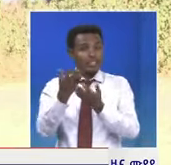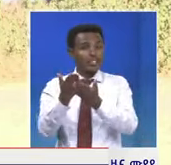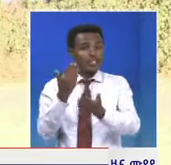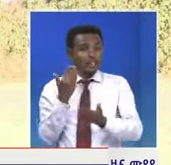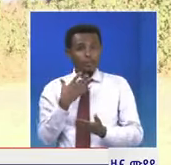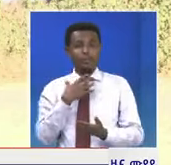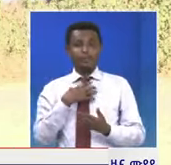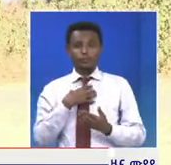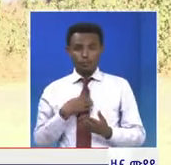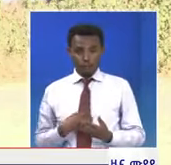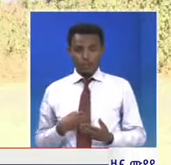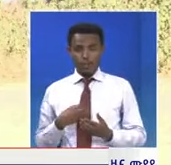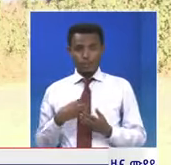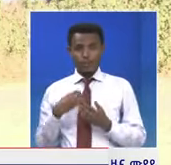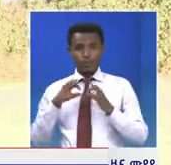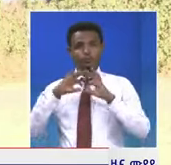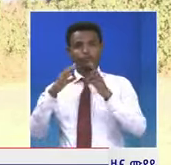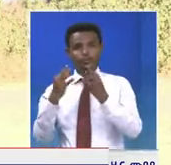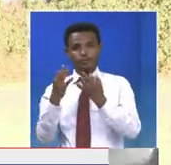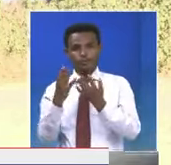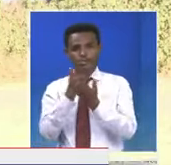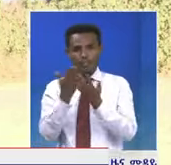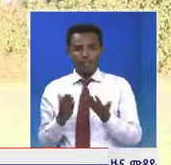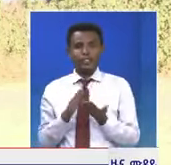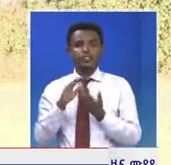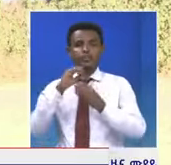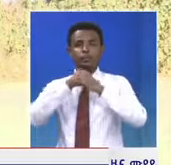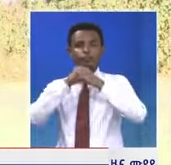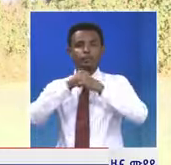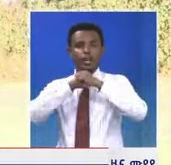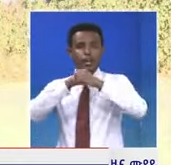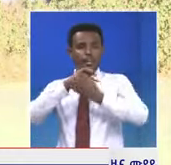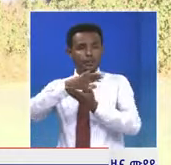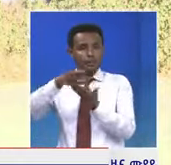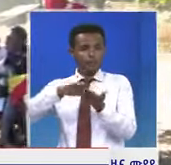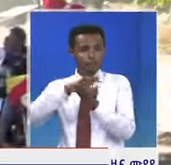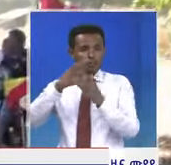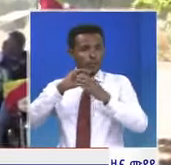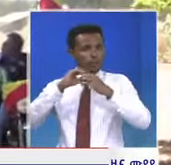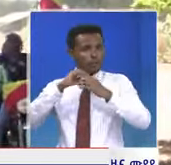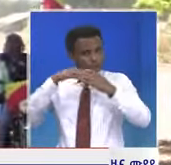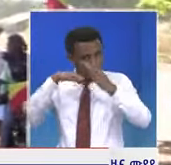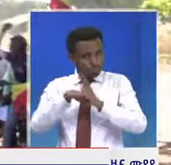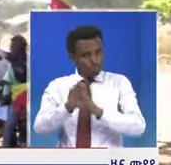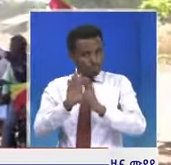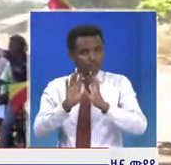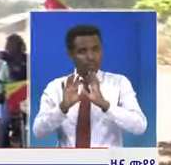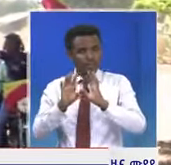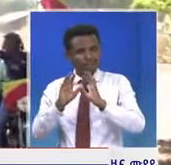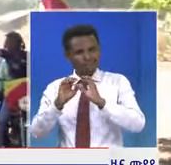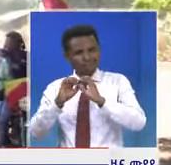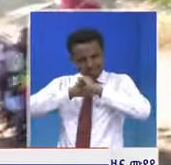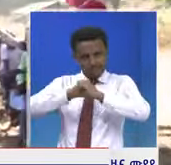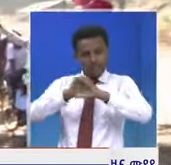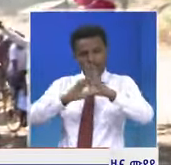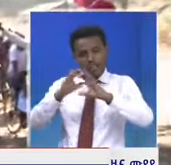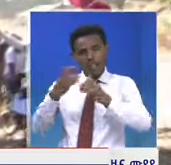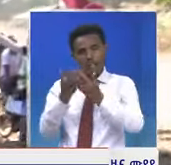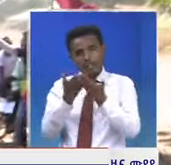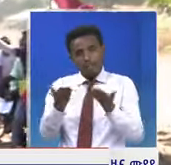አባሎቻቸው መከላከያን ተቀላቅለው አሸባሪ ቡድኑን በግንባር እየተፋለሙ መሆኑን አስታውሰው እነሱም መከላከያ ለመከላከል